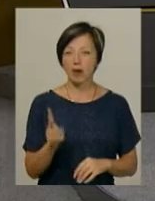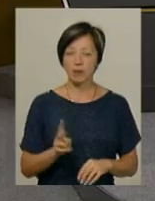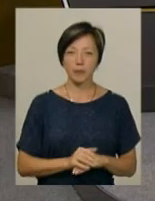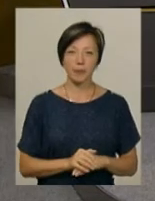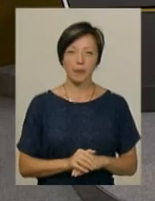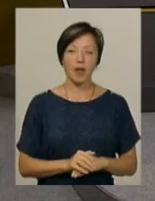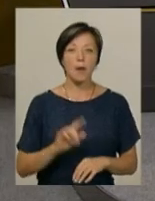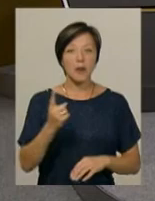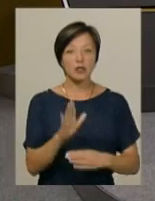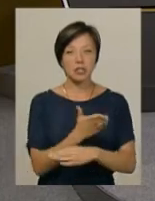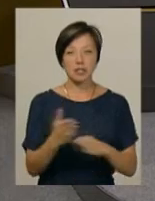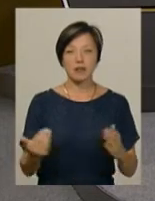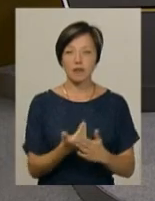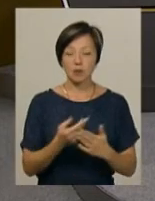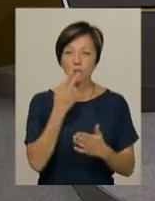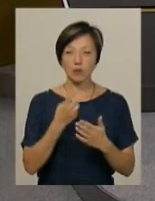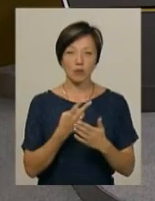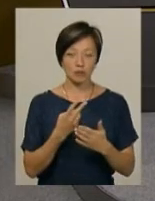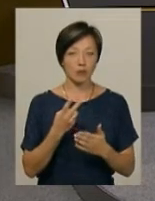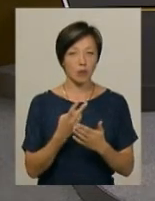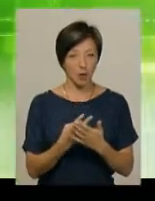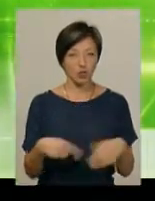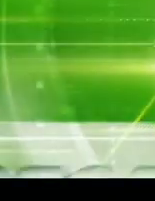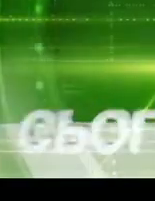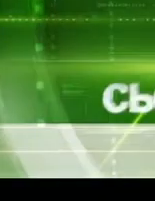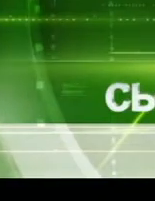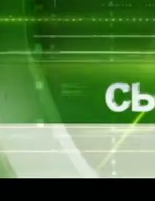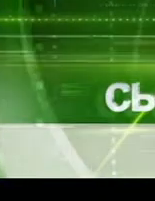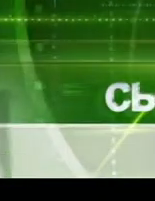Рибак. У першій частині випуску ви почуєте.